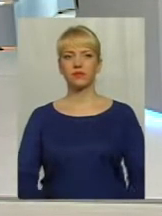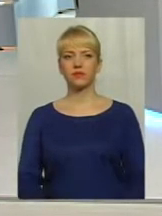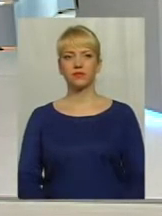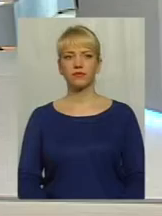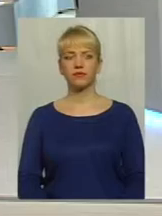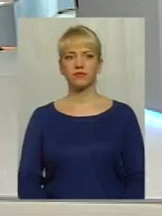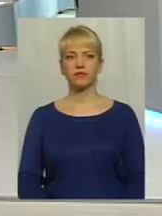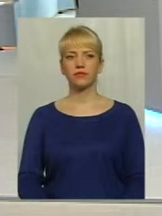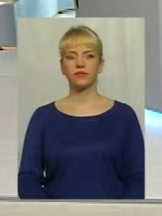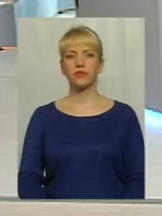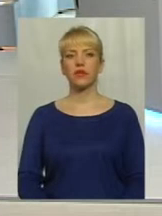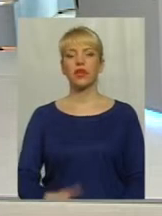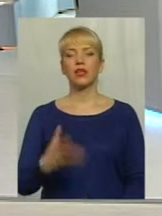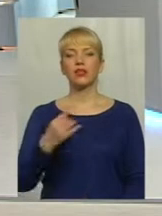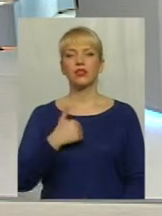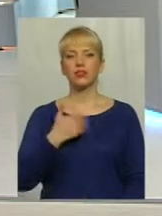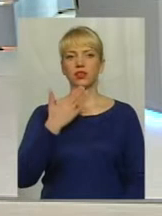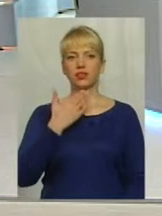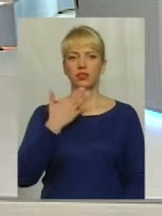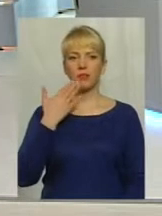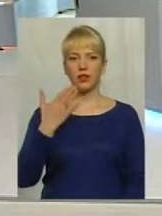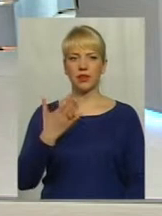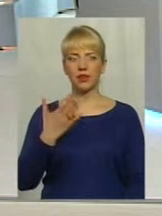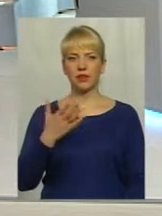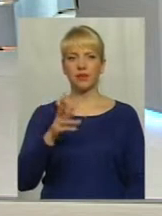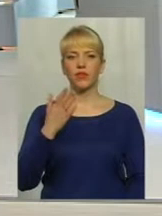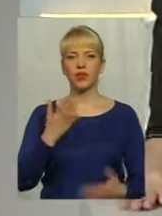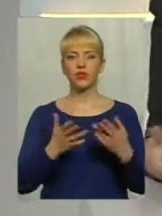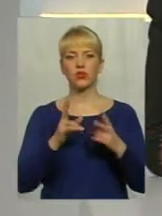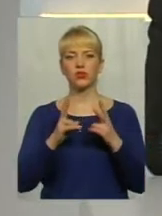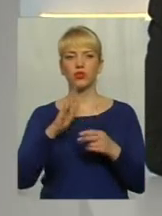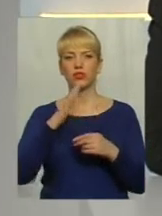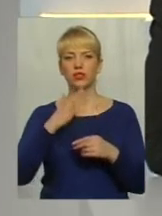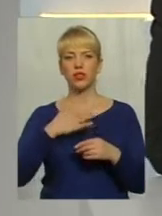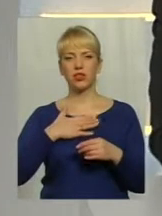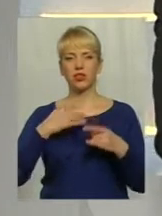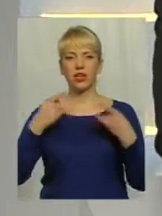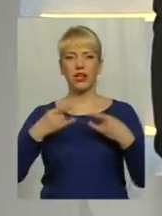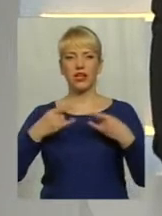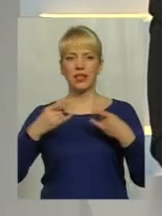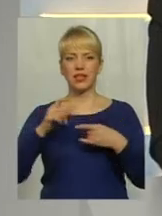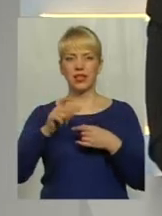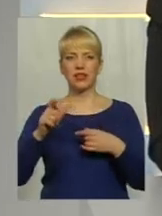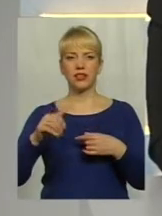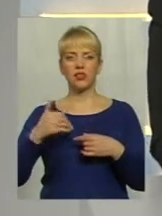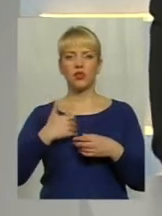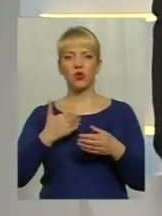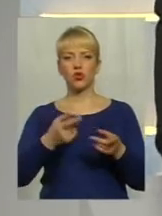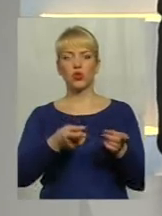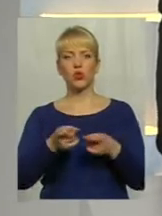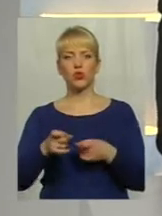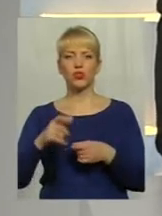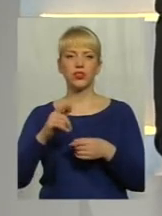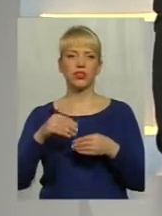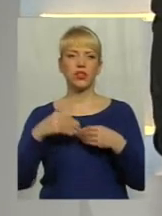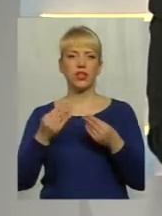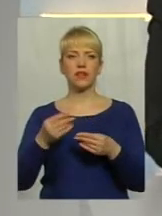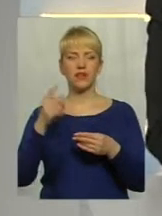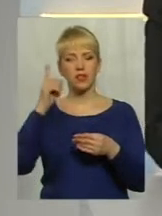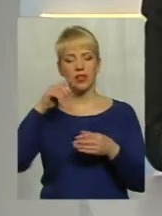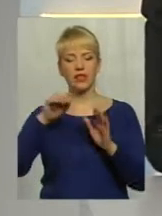Хмельничани подивляться, саме хотіла запитати, якщо хтось з наших телеглядачів, який сьогодні нас почув, хоче долучитись, дав знати